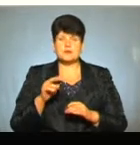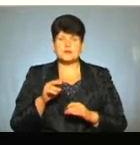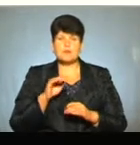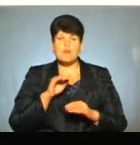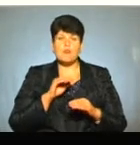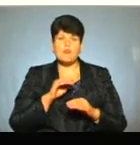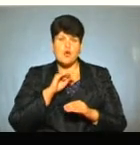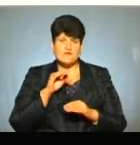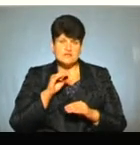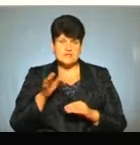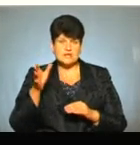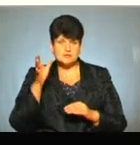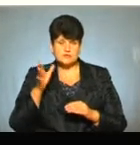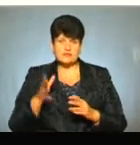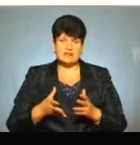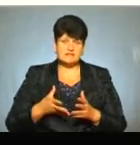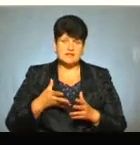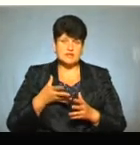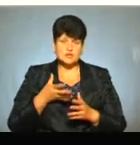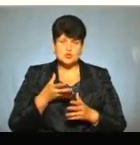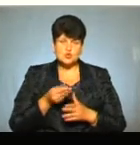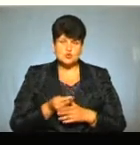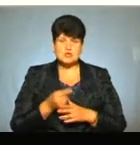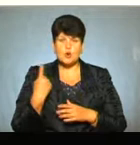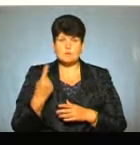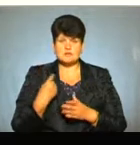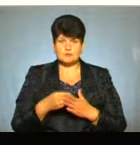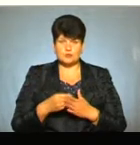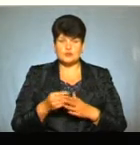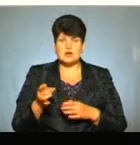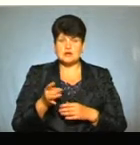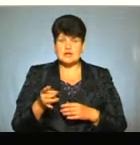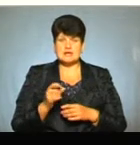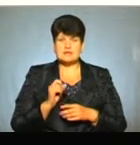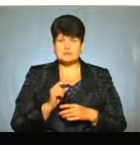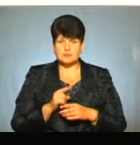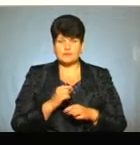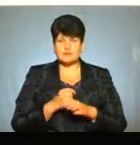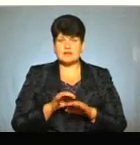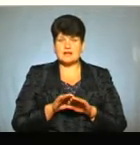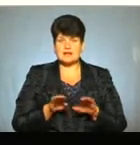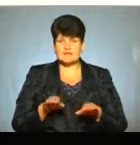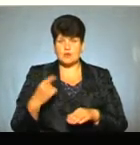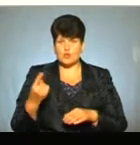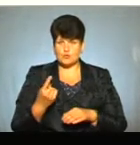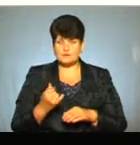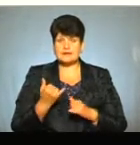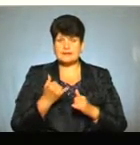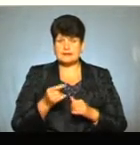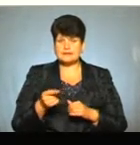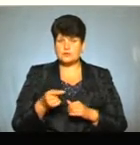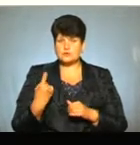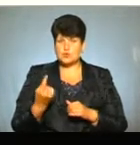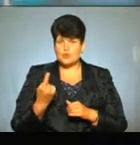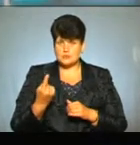освіта фінансується з обласних бюджетів. І тому регіональне замовлення формується на рівні області. Для